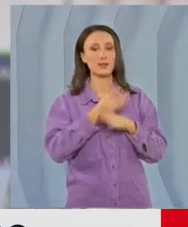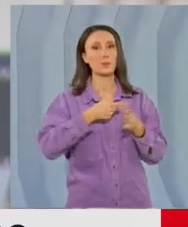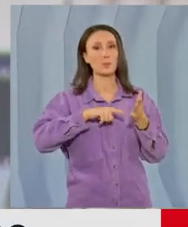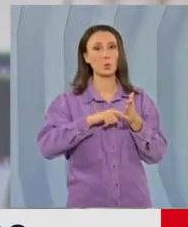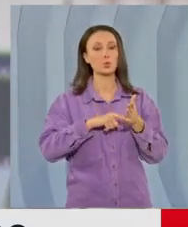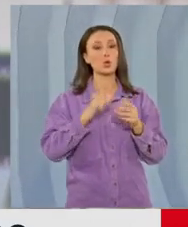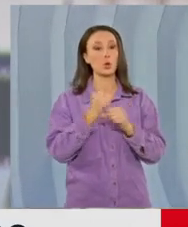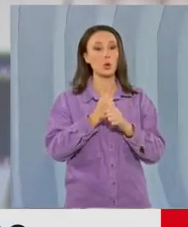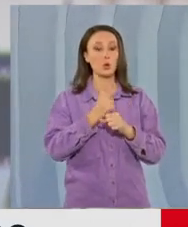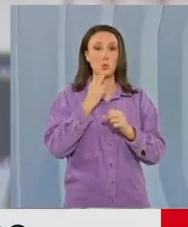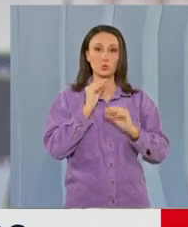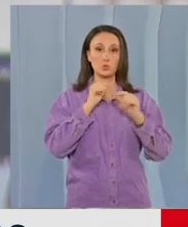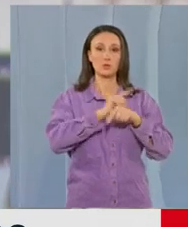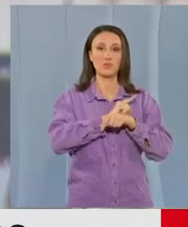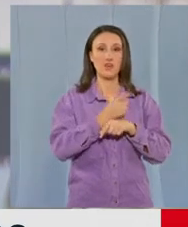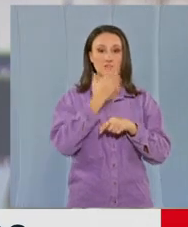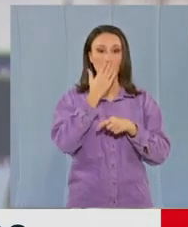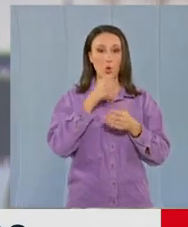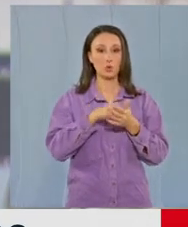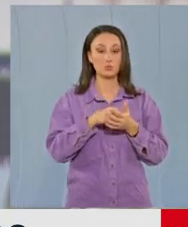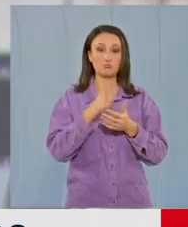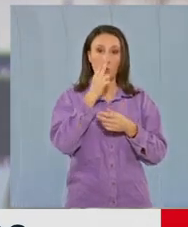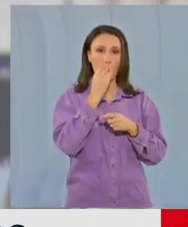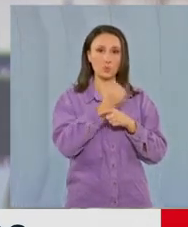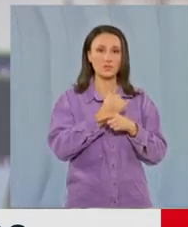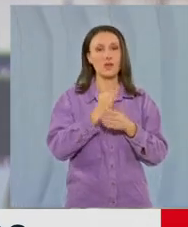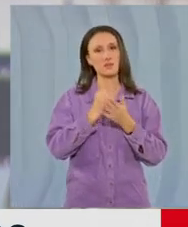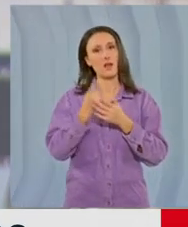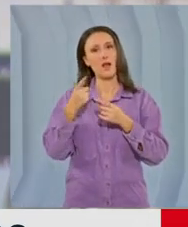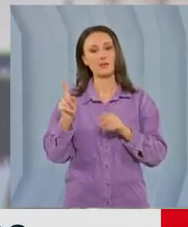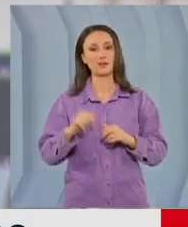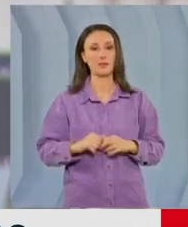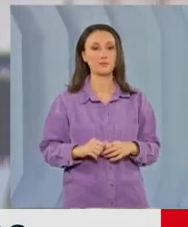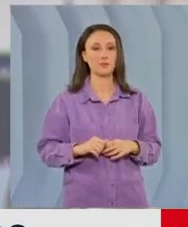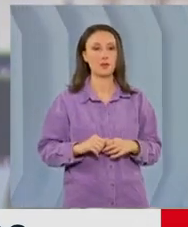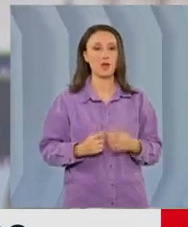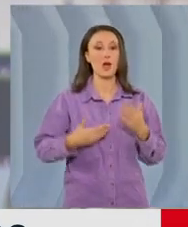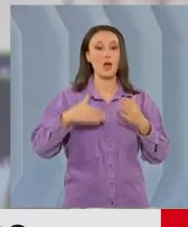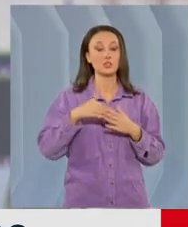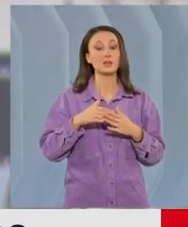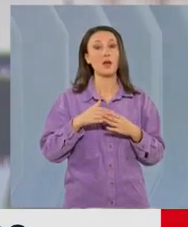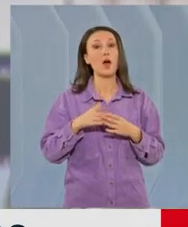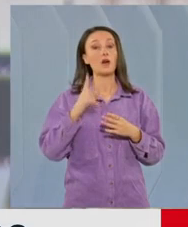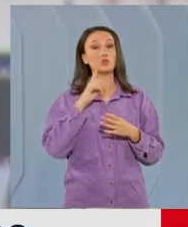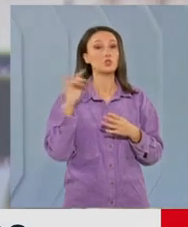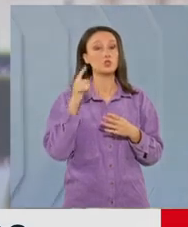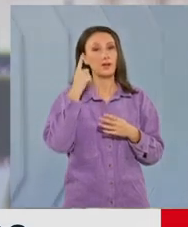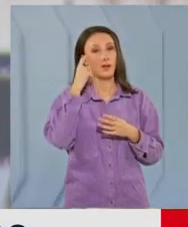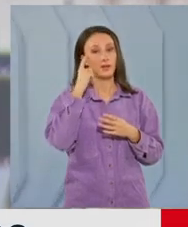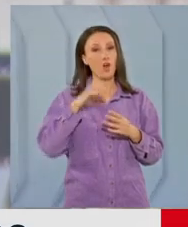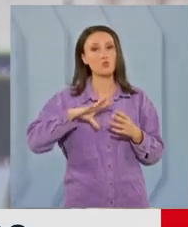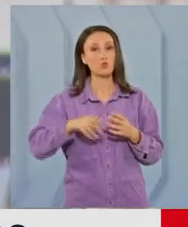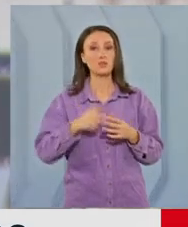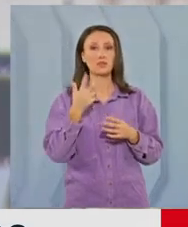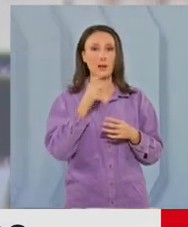lucru. Polițiștii au sosit imediat la fața locului, însă au constatat că realitatea era alta. Angajata ar fi fost cea care a pus la cale furtul împreună